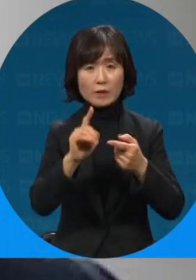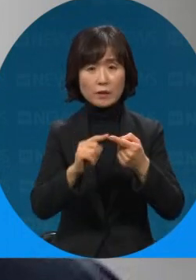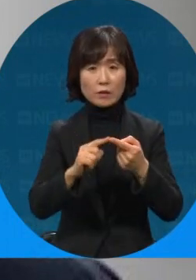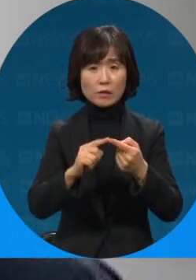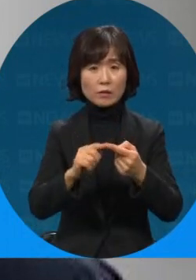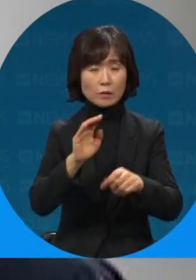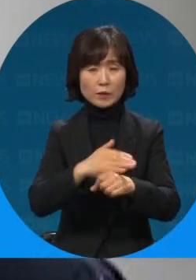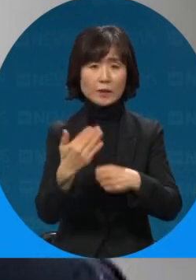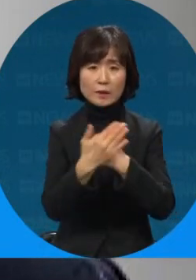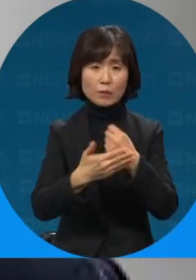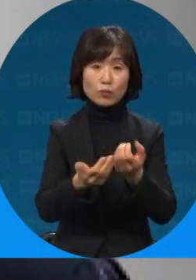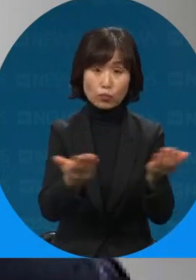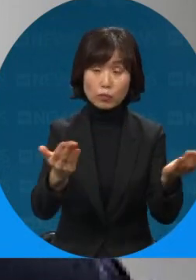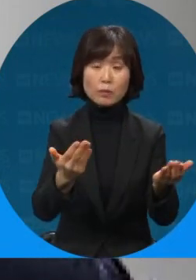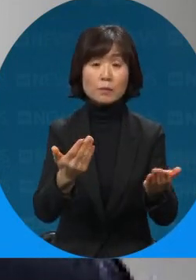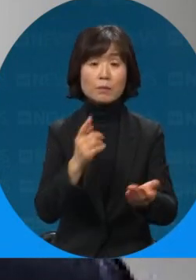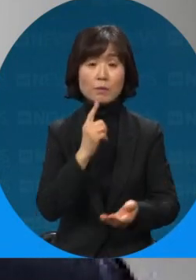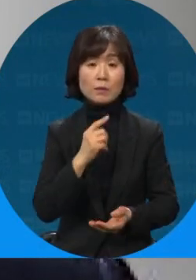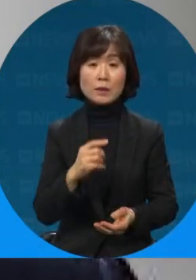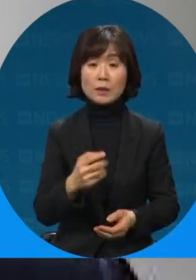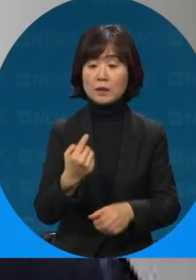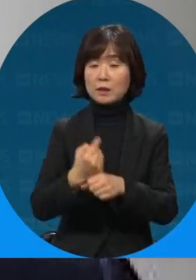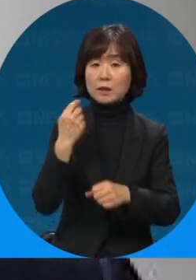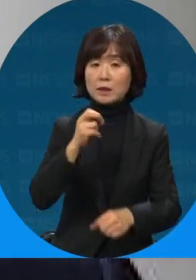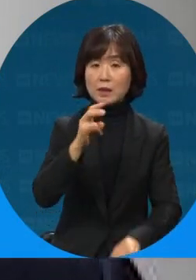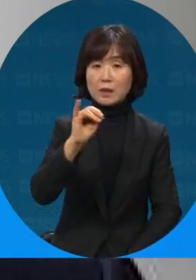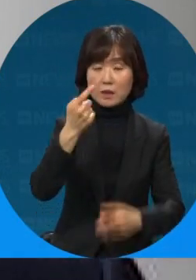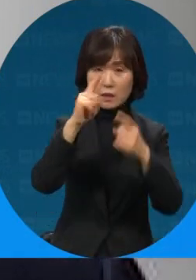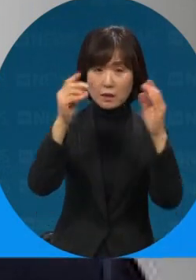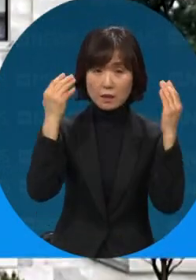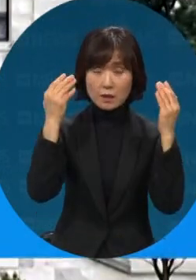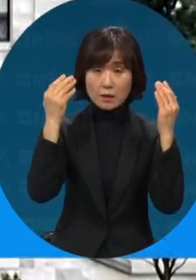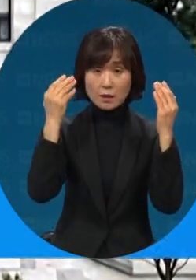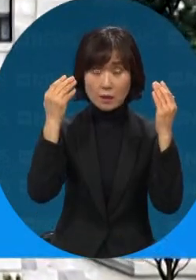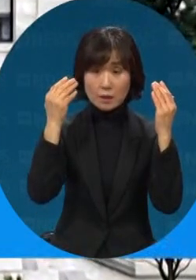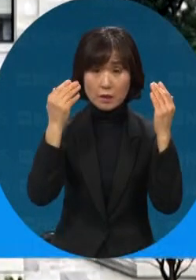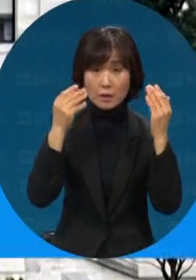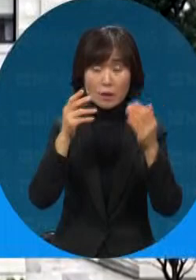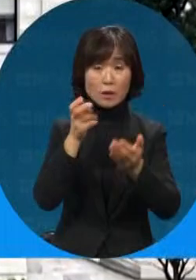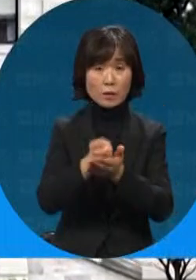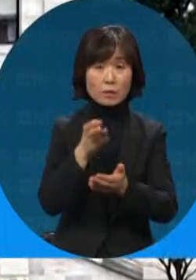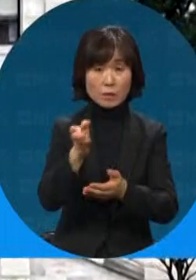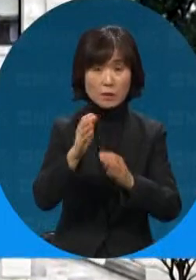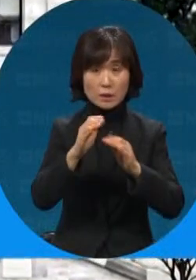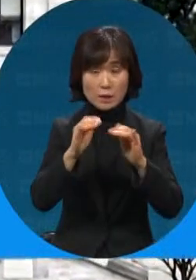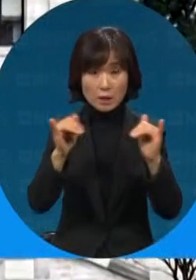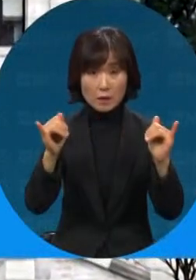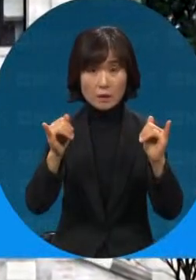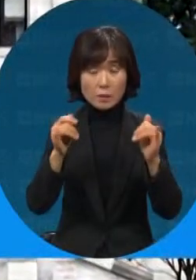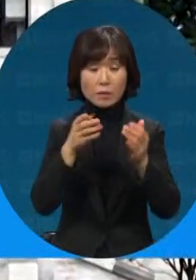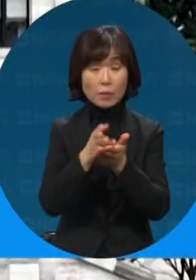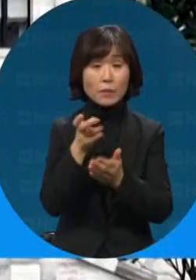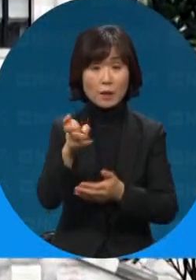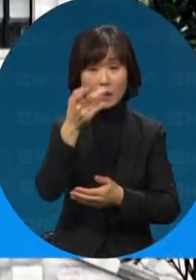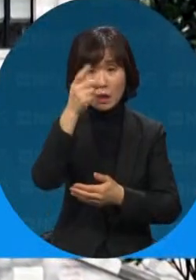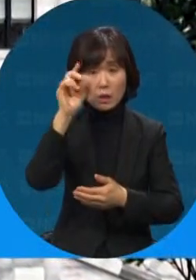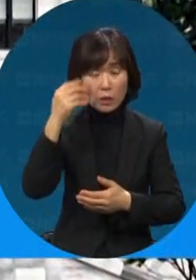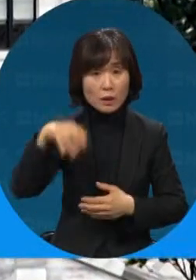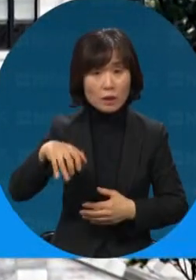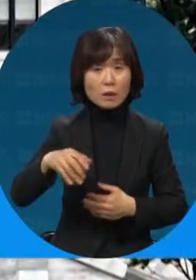이같이 밝혔습니다. 지난해에는 예일대 로스쿨이 US 뉴스의 로스쿨 순위 평가에 큰 결함이 있다며 거부 의사를 밝히자